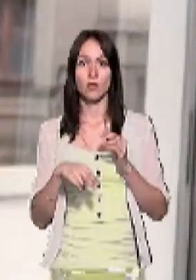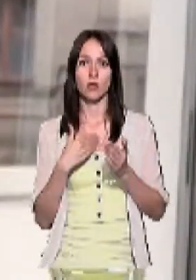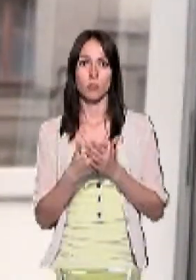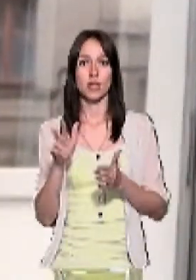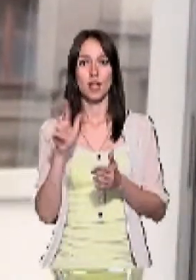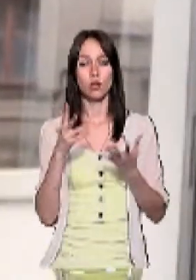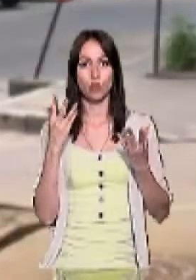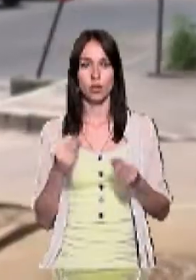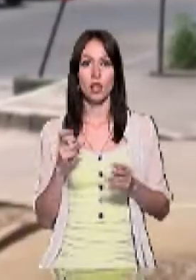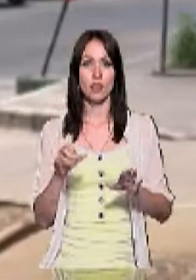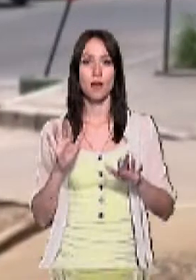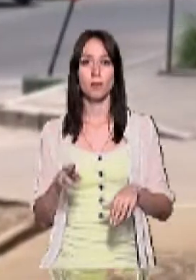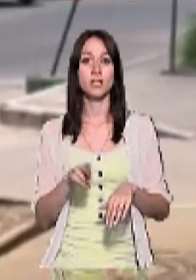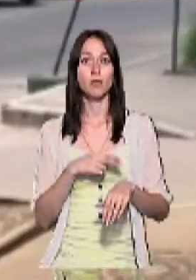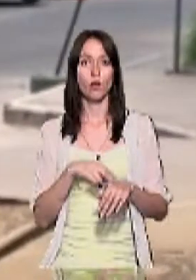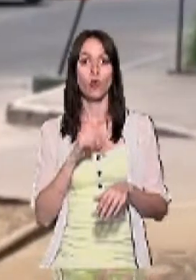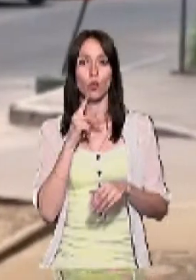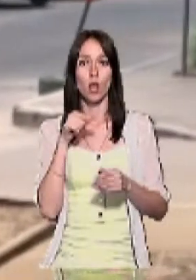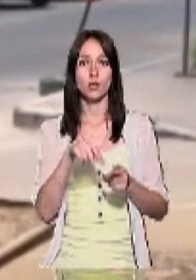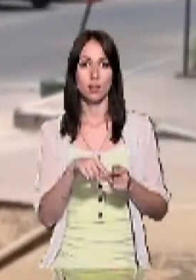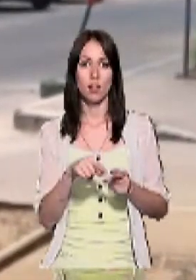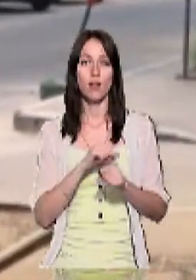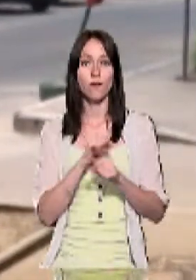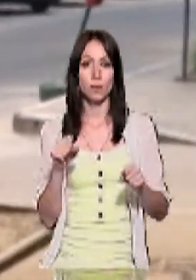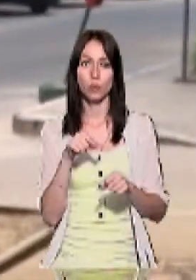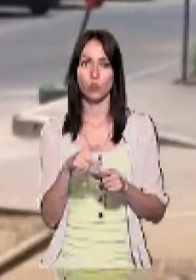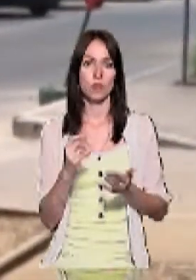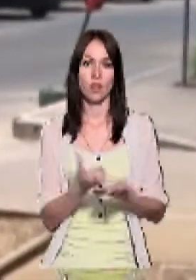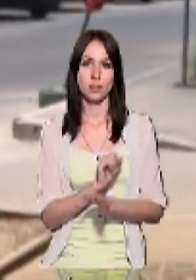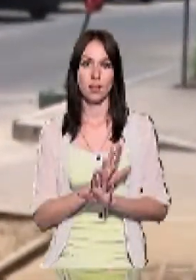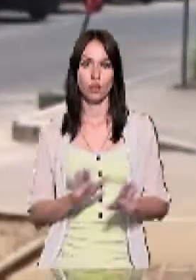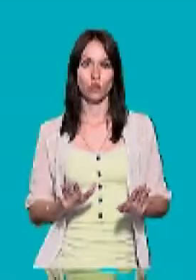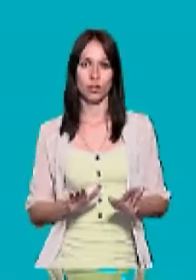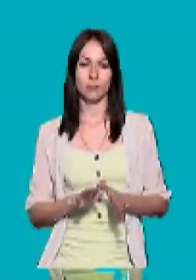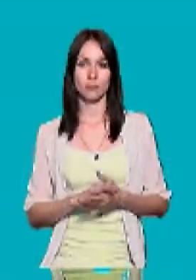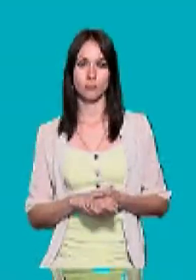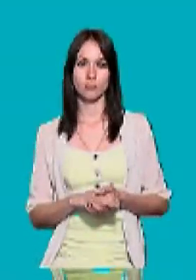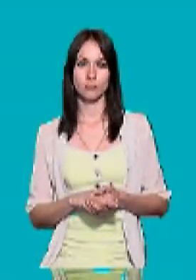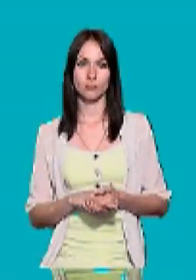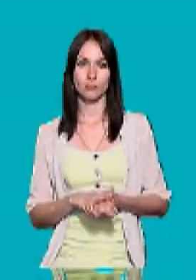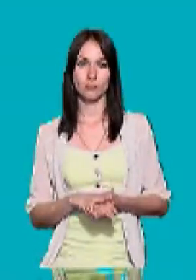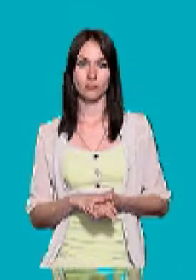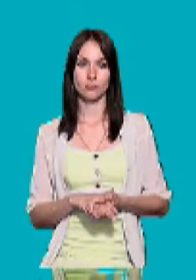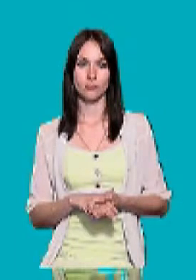дня. На місці правоохоронці вказали, вибухівки тут не знайшли.